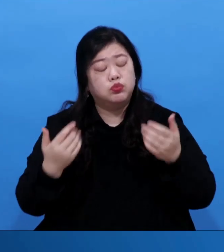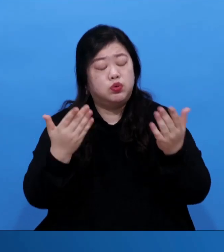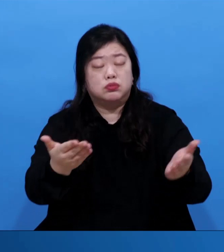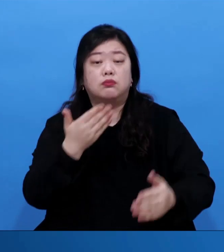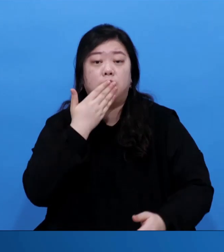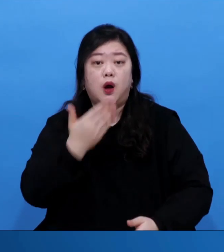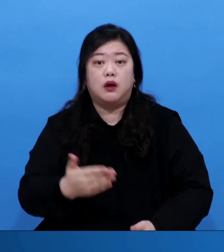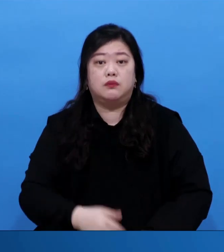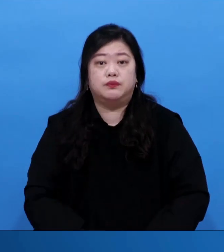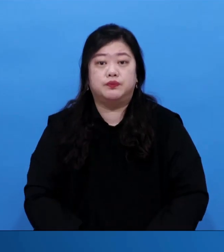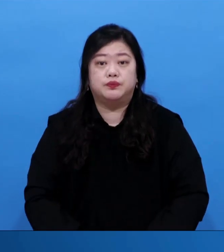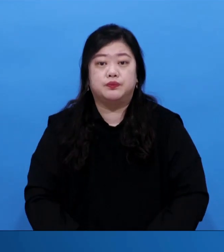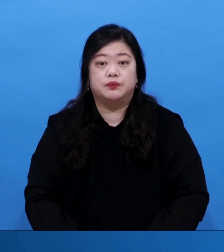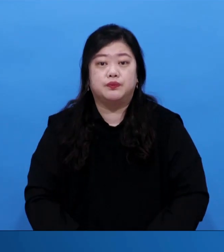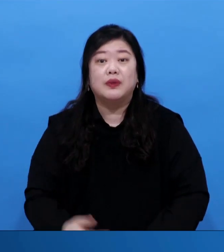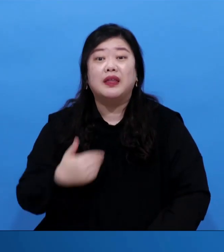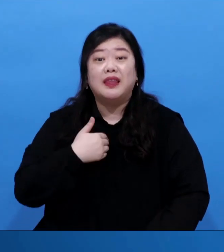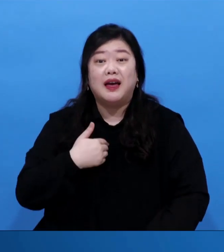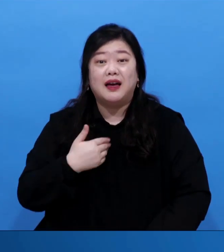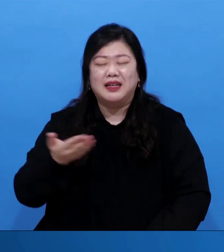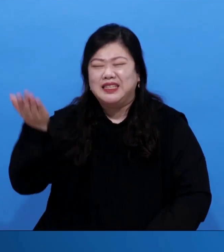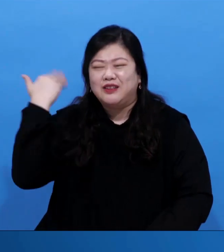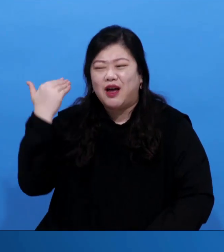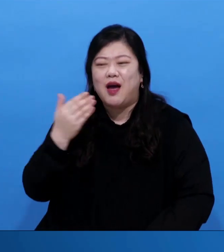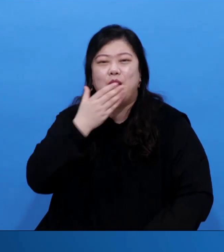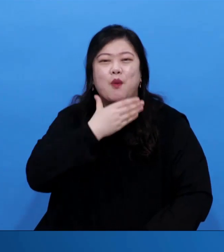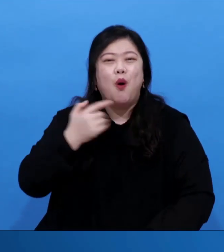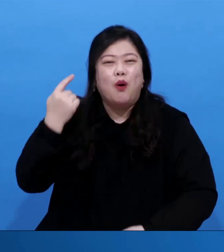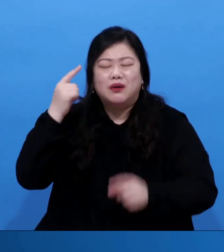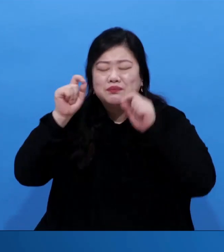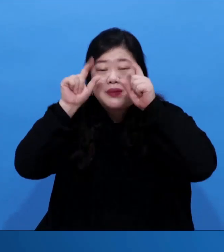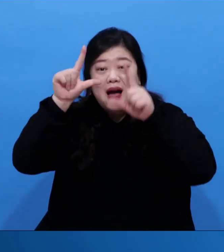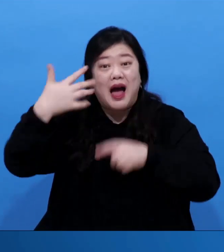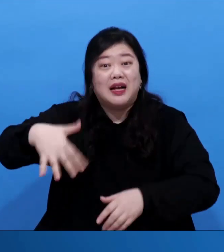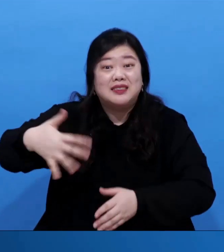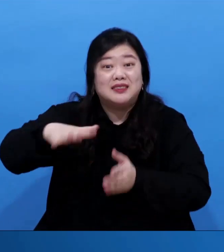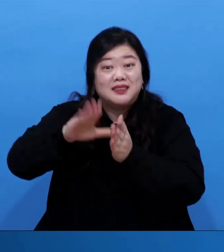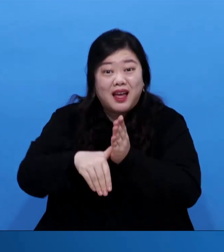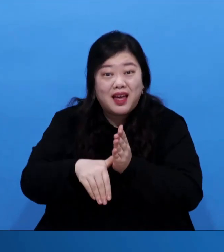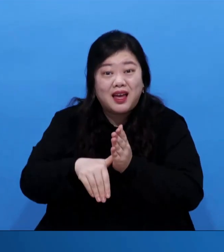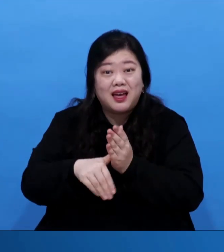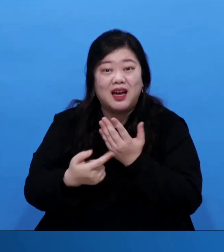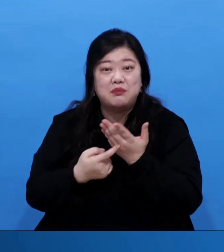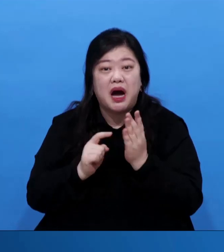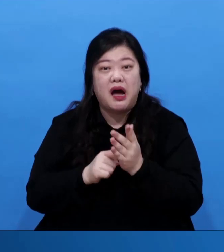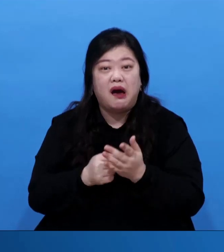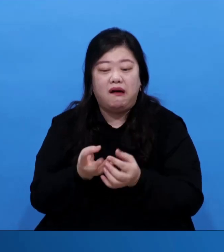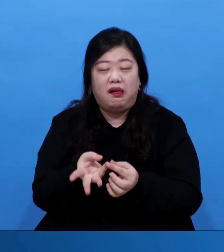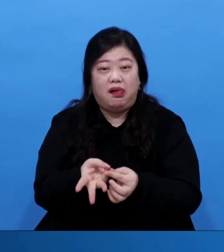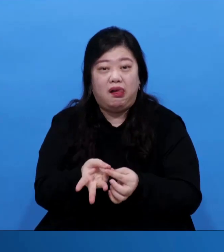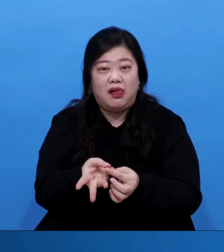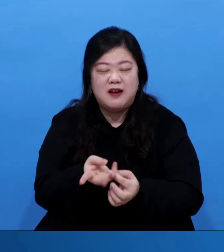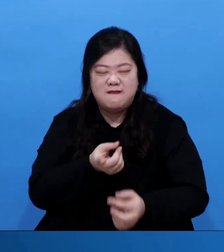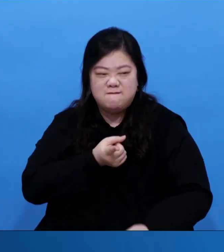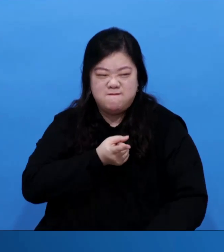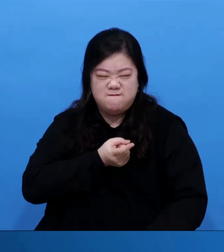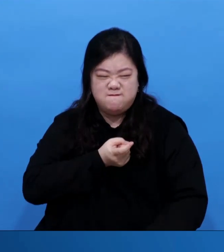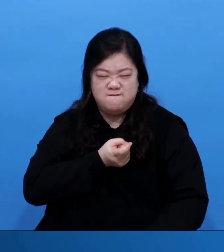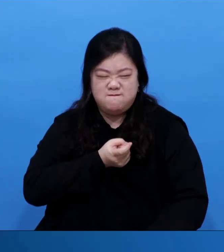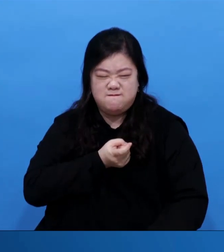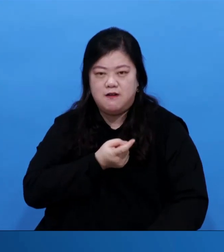전에는 모든 사람 용서 안 했습니다. Before realizing the gospel, I could not forgive everybody. 예, 옛날에 내가 타락했을